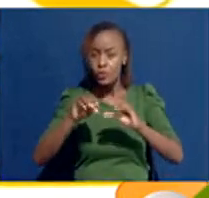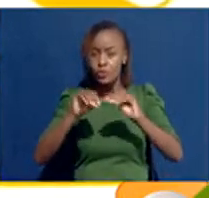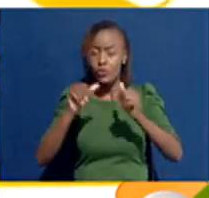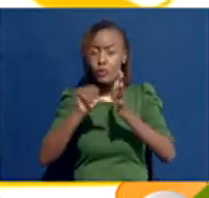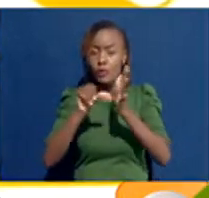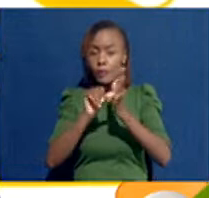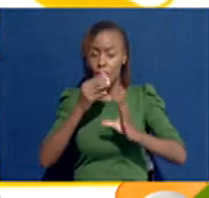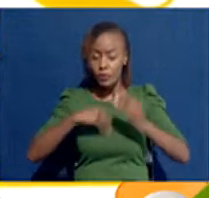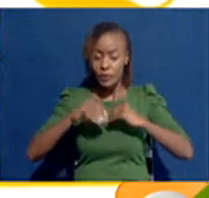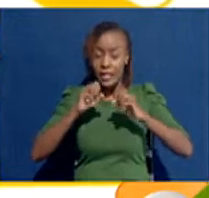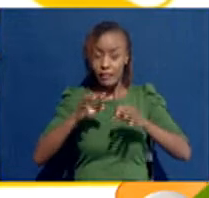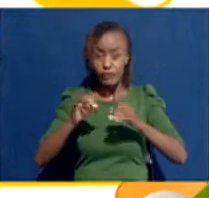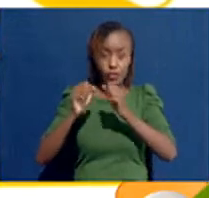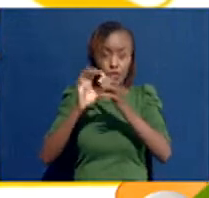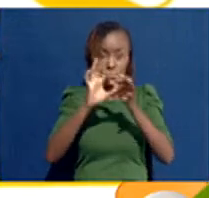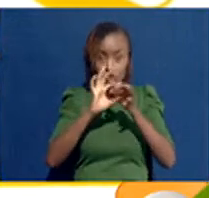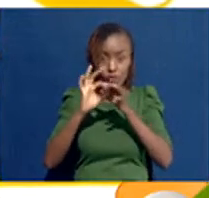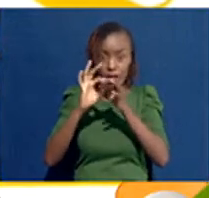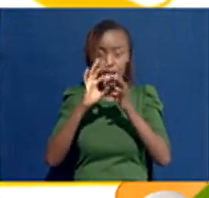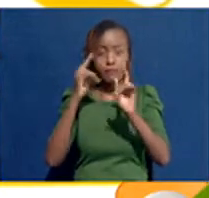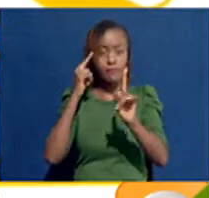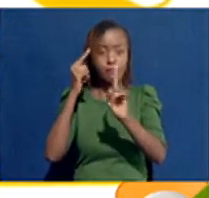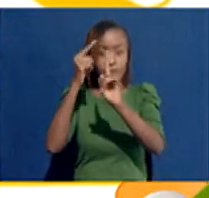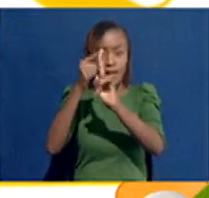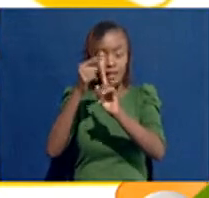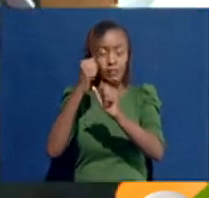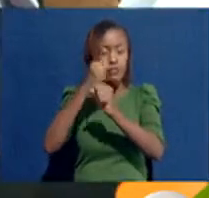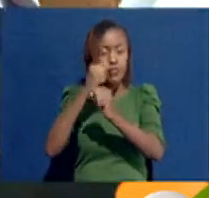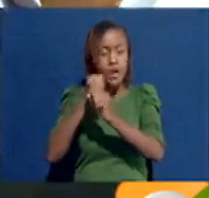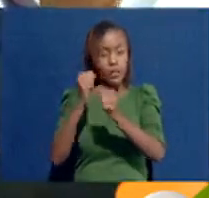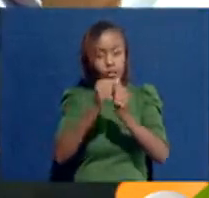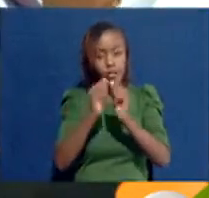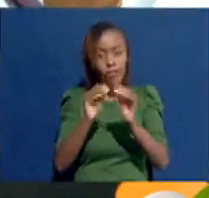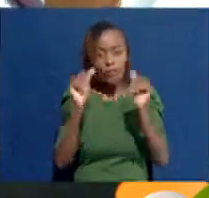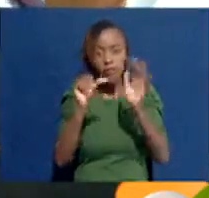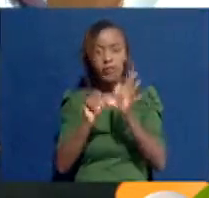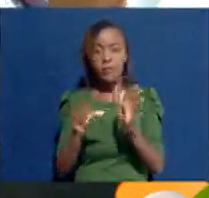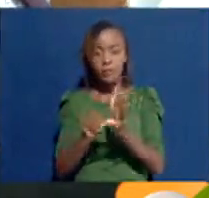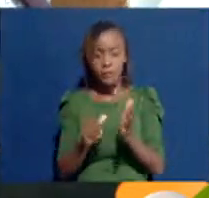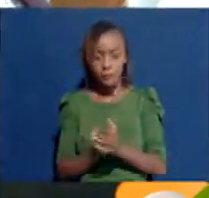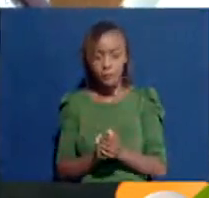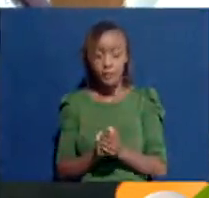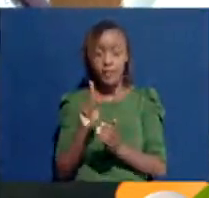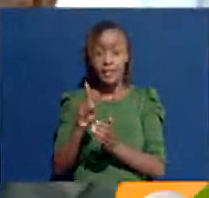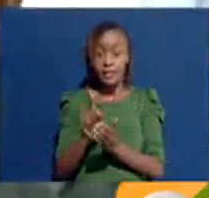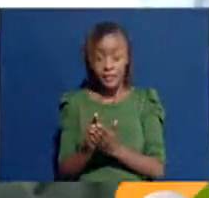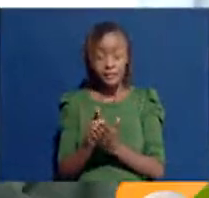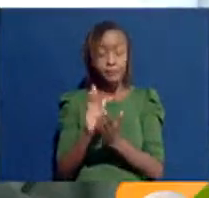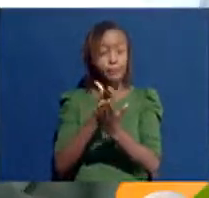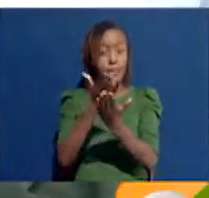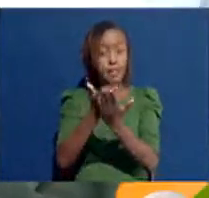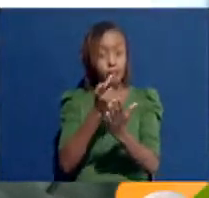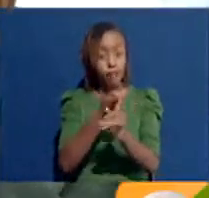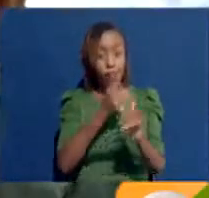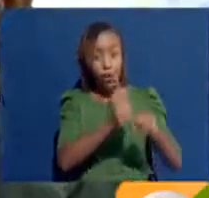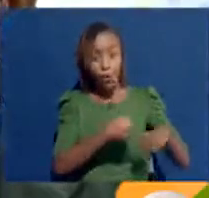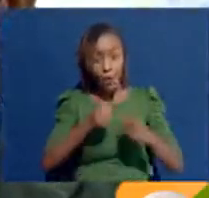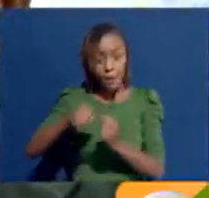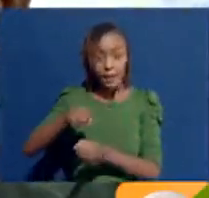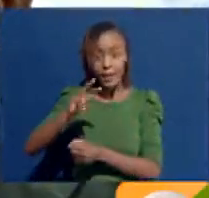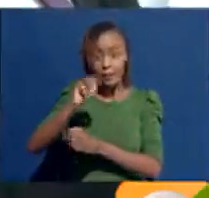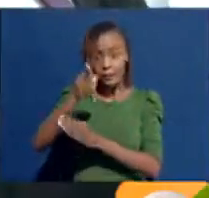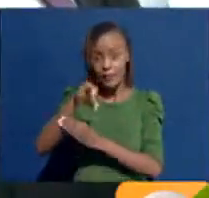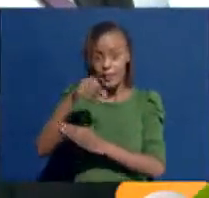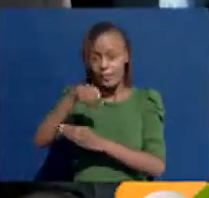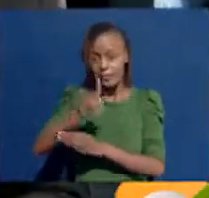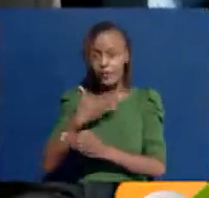together in unity of purpose and effort. Mswada wa mbunge wa Homa Bay Town Peter Kaluma unanuia